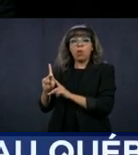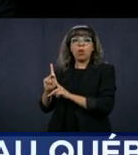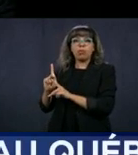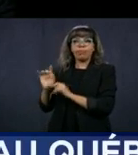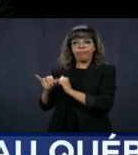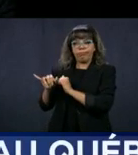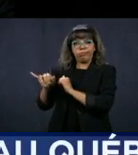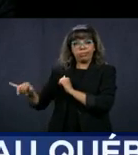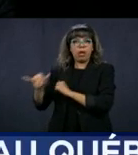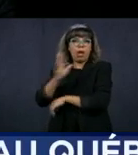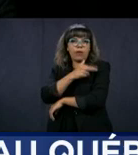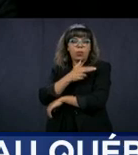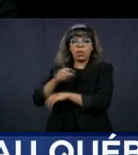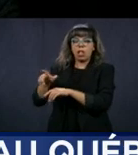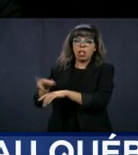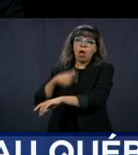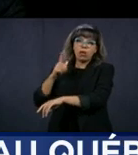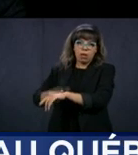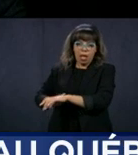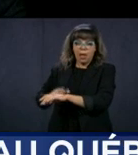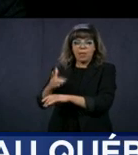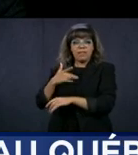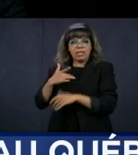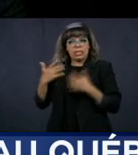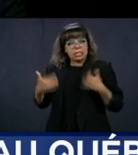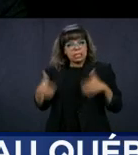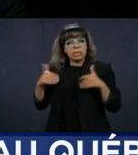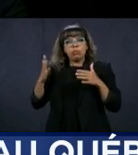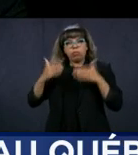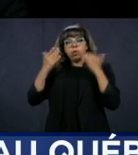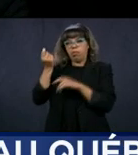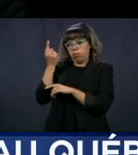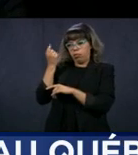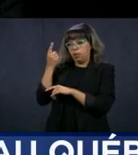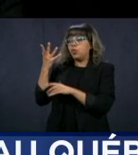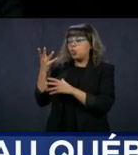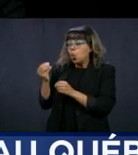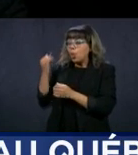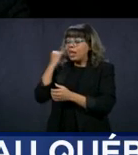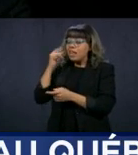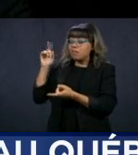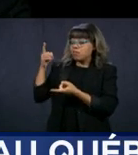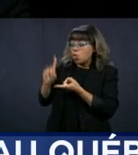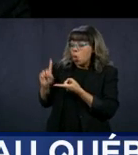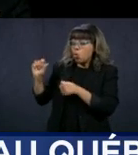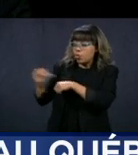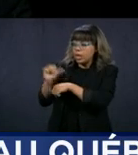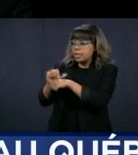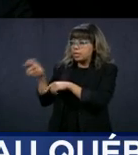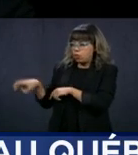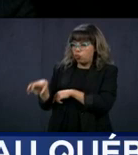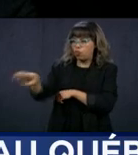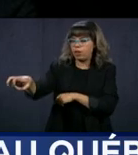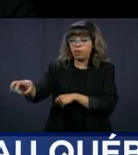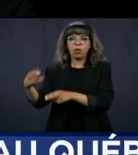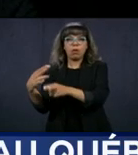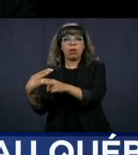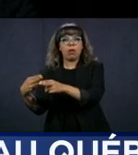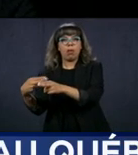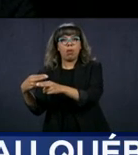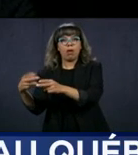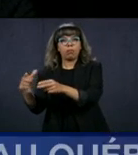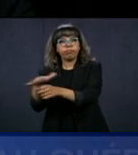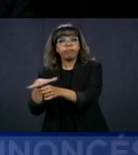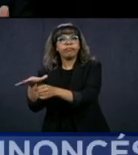ne devront pas rester plus longtemps à l'hôpital si on peut agir ainsi. Et on a évidemment plus d'activités dans les hôpitaux parce qu'il y a des gens qui n'ont pas